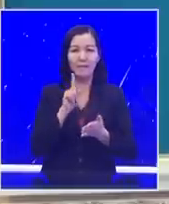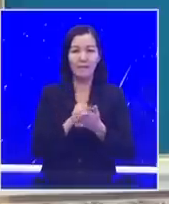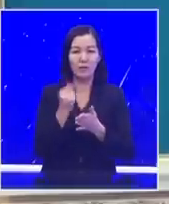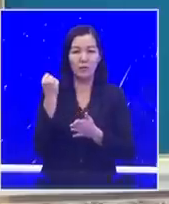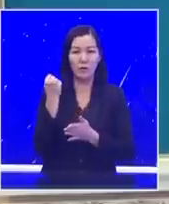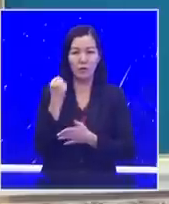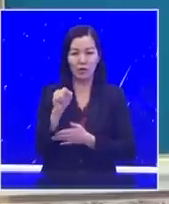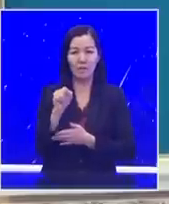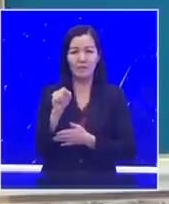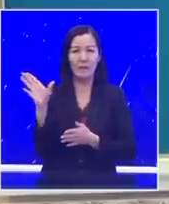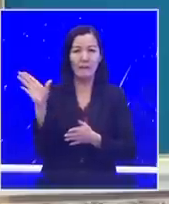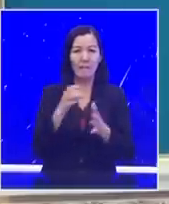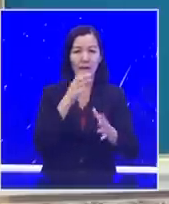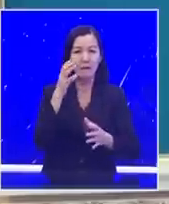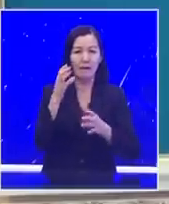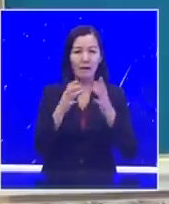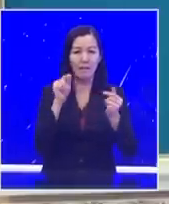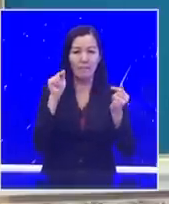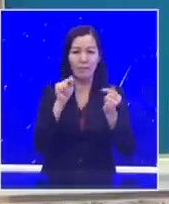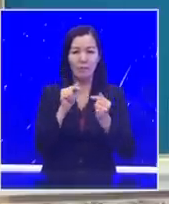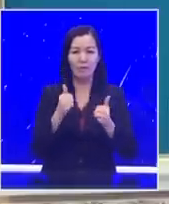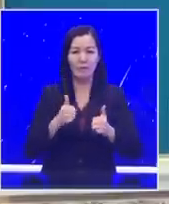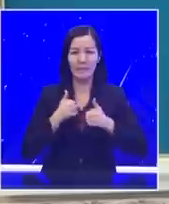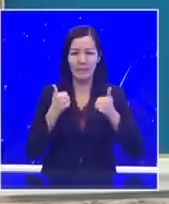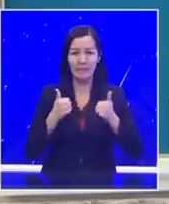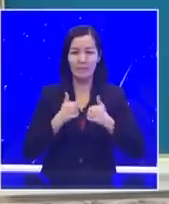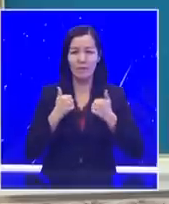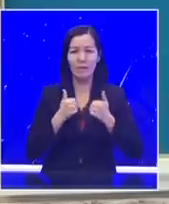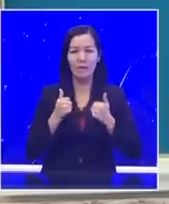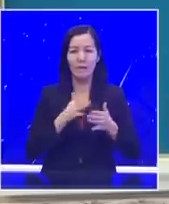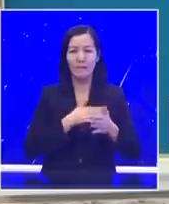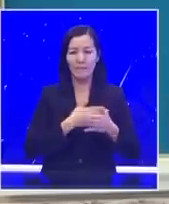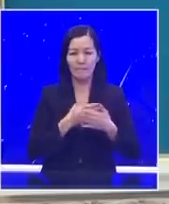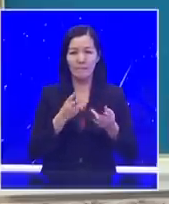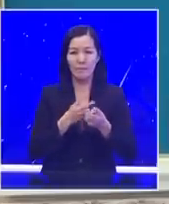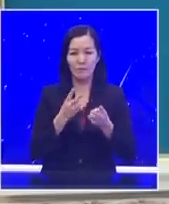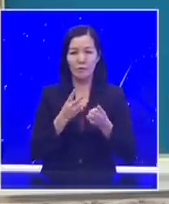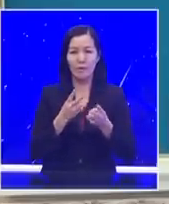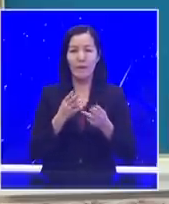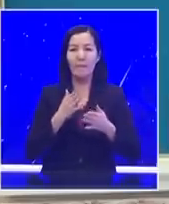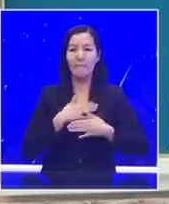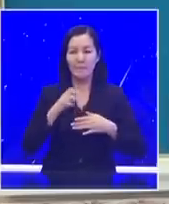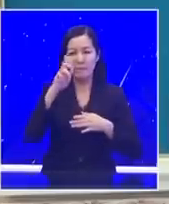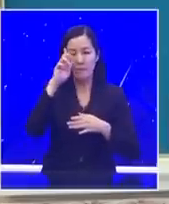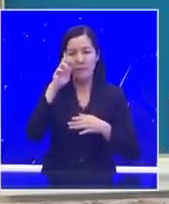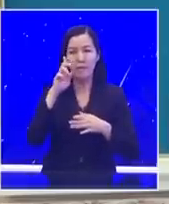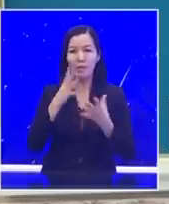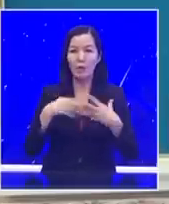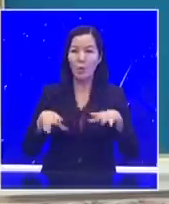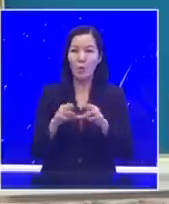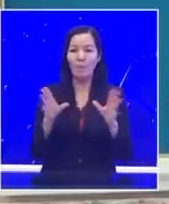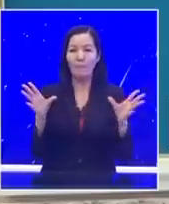жеңеміз. Бүкіл әлем күресуде. Біз де бар күш-жігерімізді саламыз. Біз мемлекет және қоғам